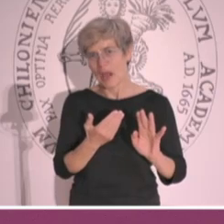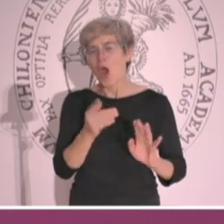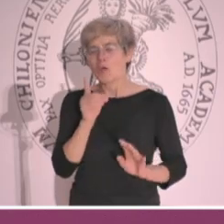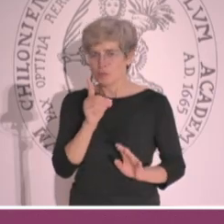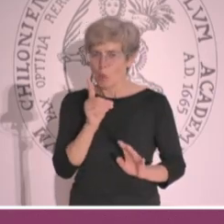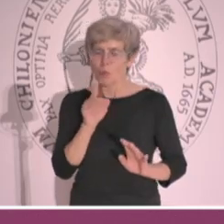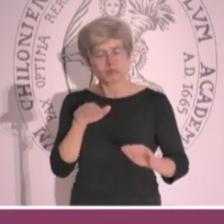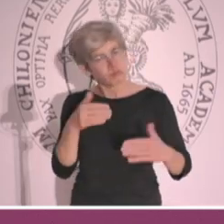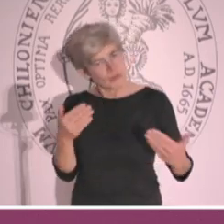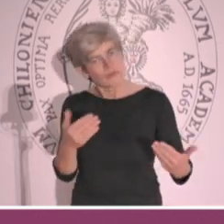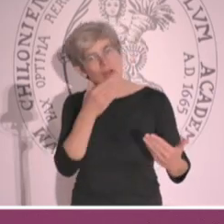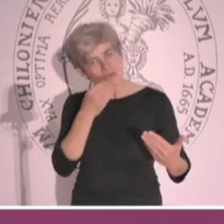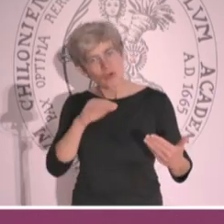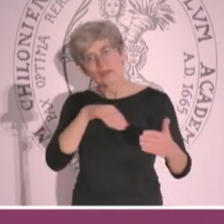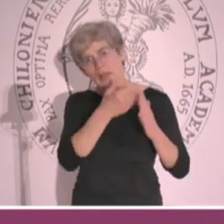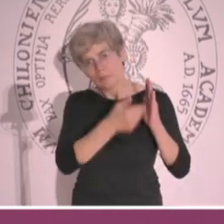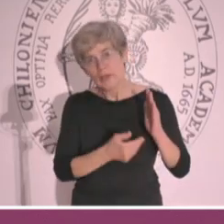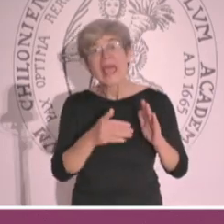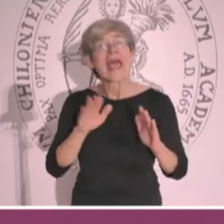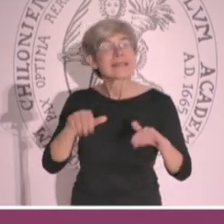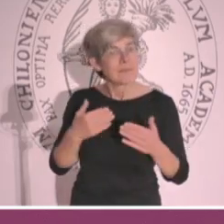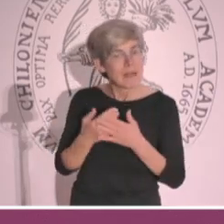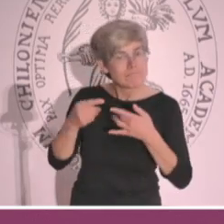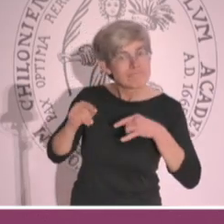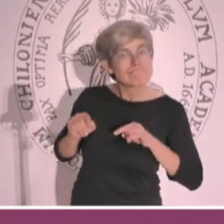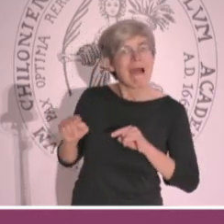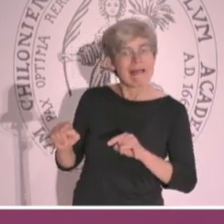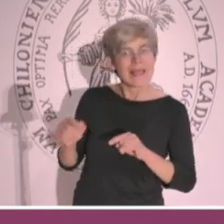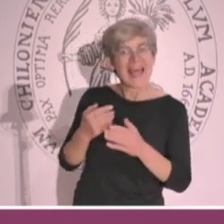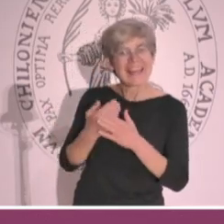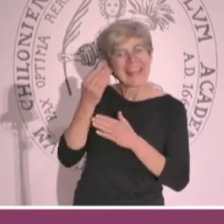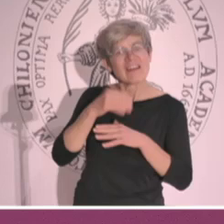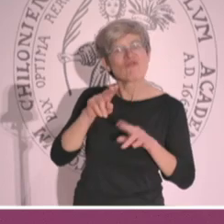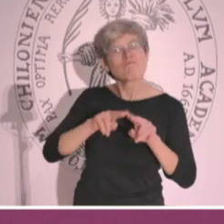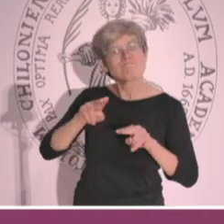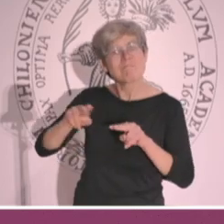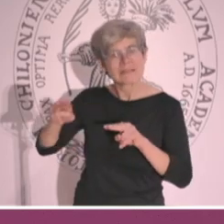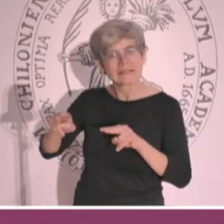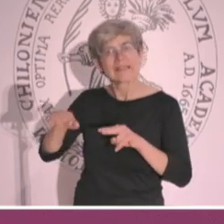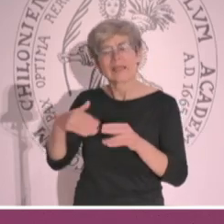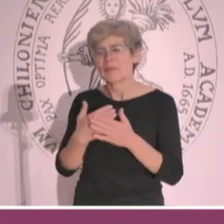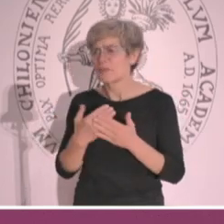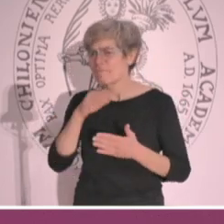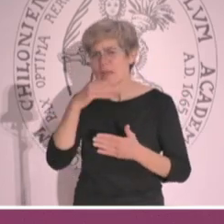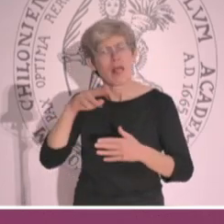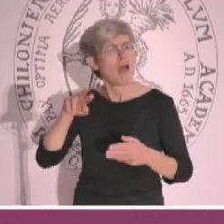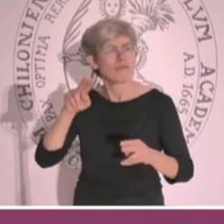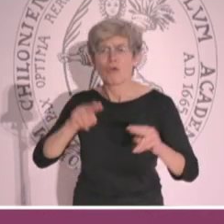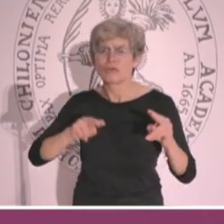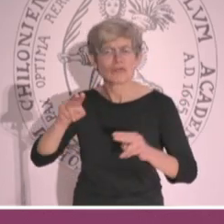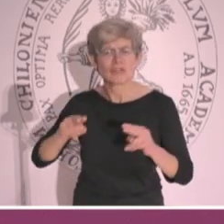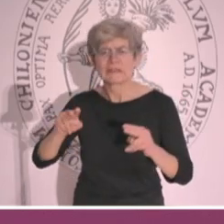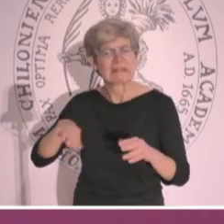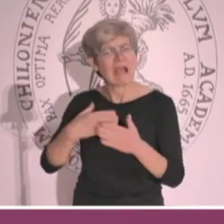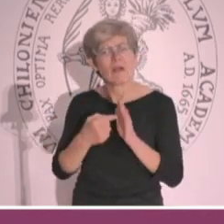verschiedene Angebote, zum Beispiel die allgemeine zentrale Studierendenberatung oder das Sportzentrum. Also nutzen Sie auch dieses